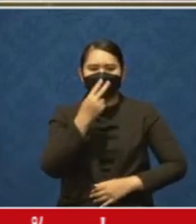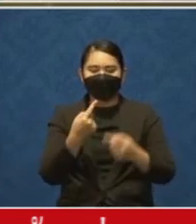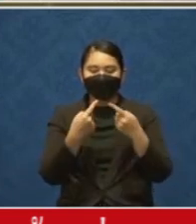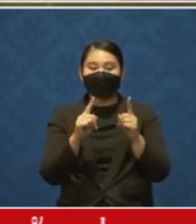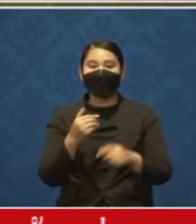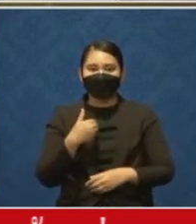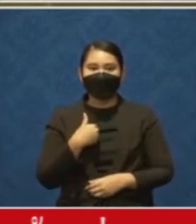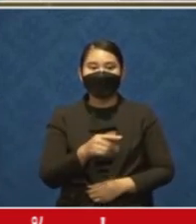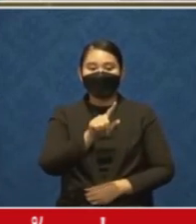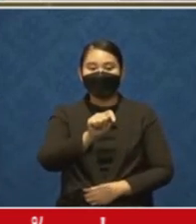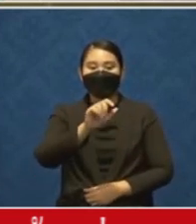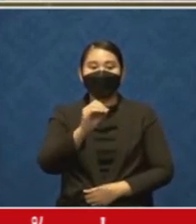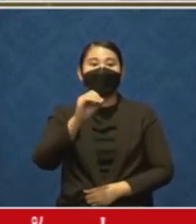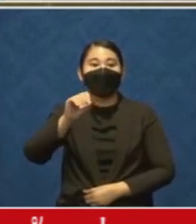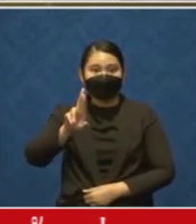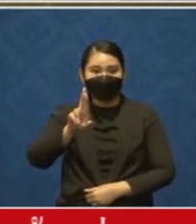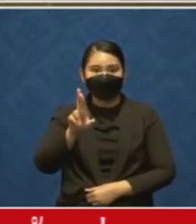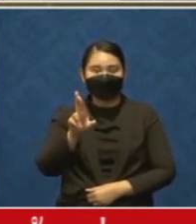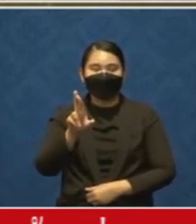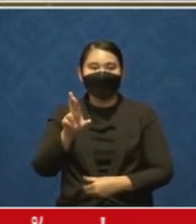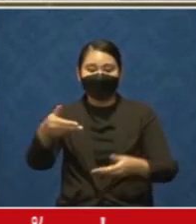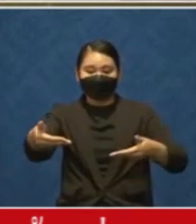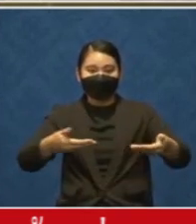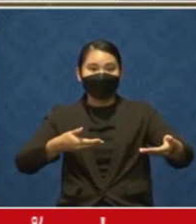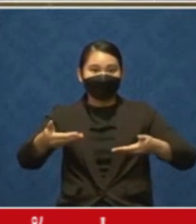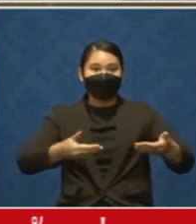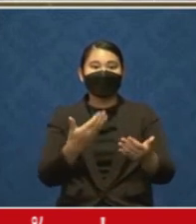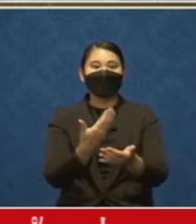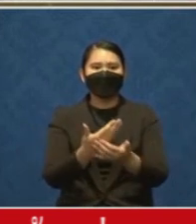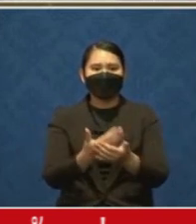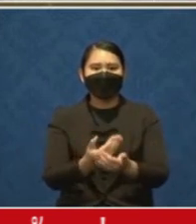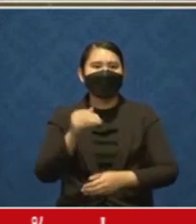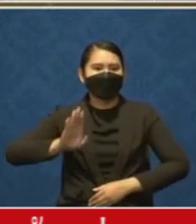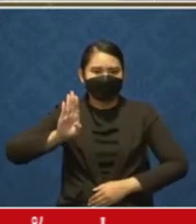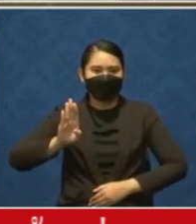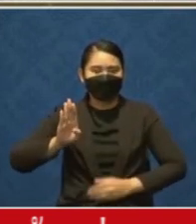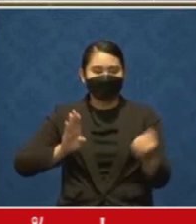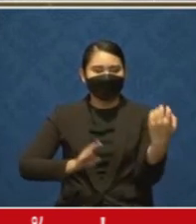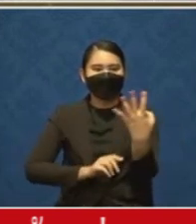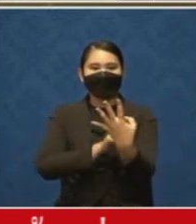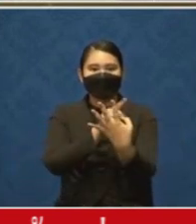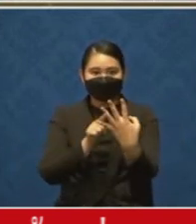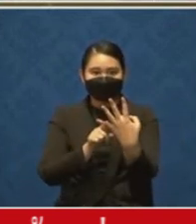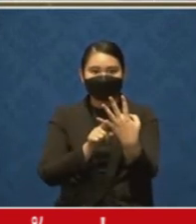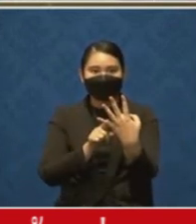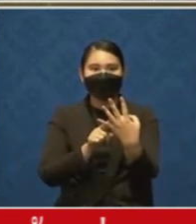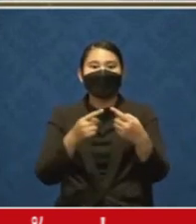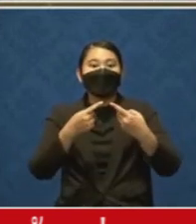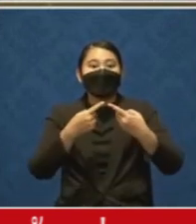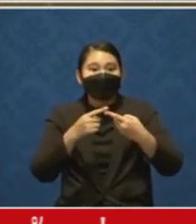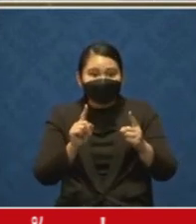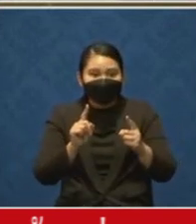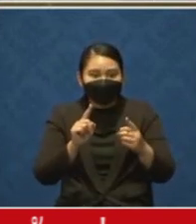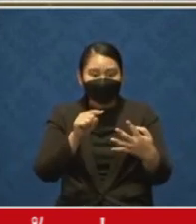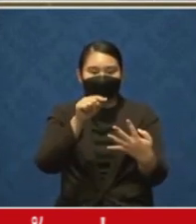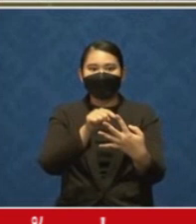TOR เนี่ยบริษัทที่เข้ามาเสนอและเปิดซองเนี่ย4บริษัทแต่มีบริษัท Elbit System บริ